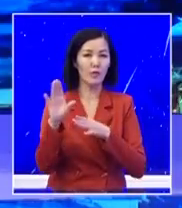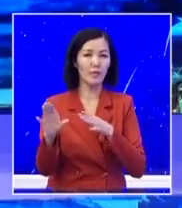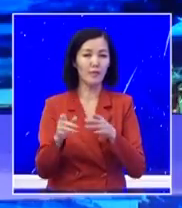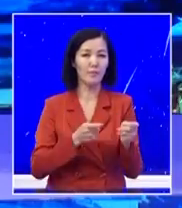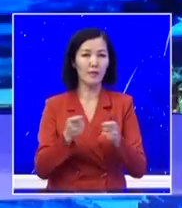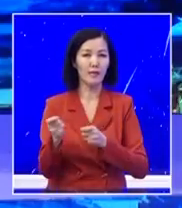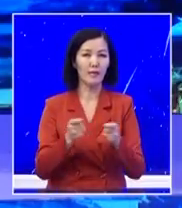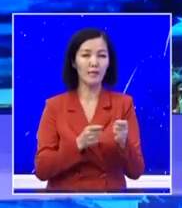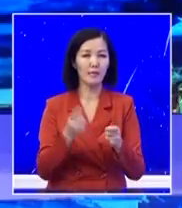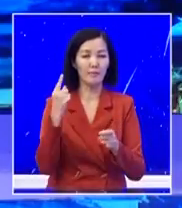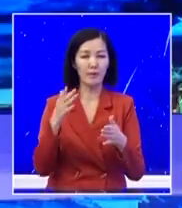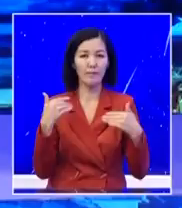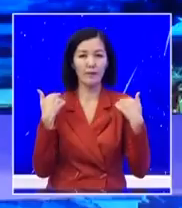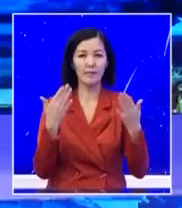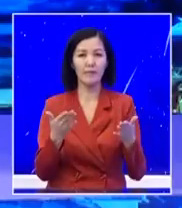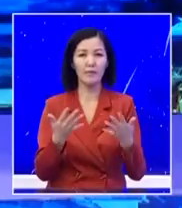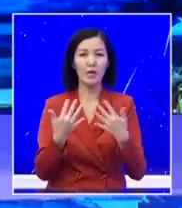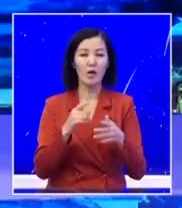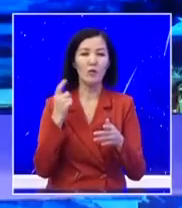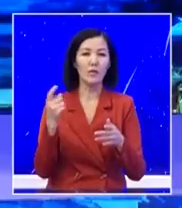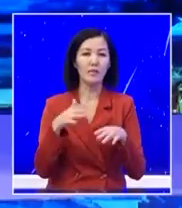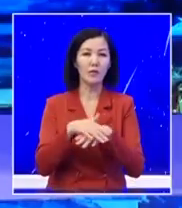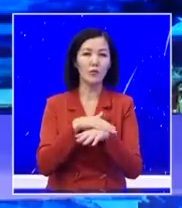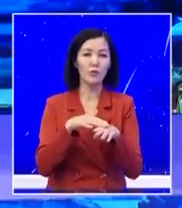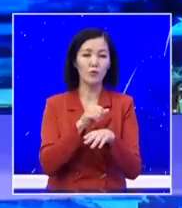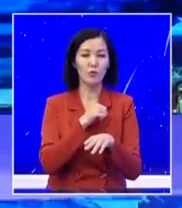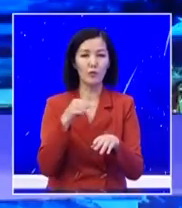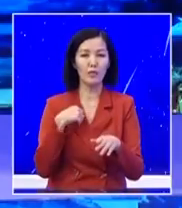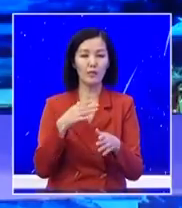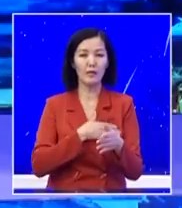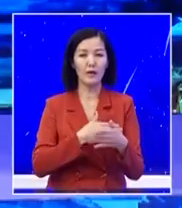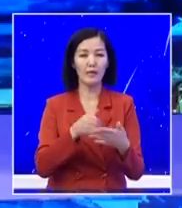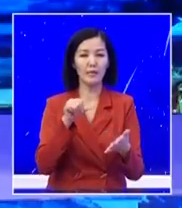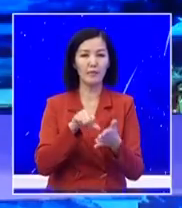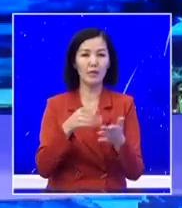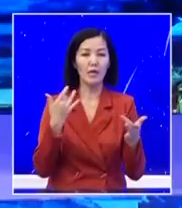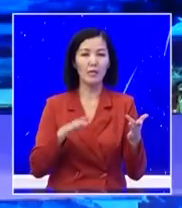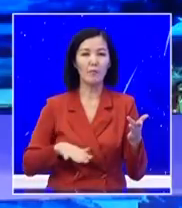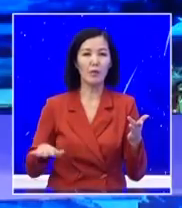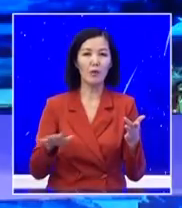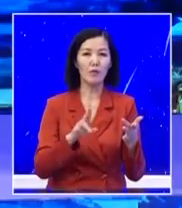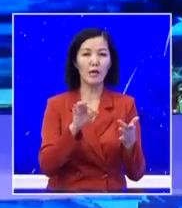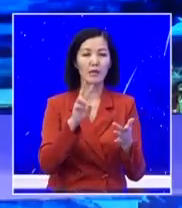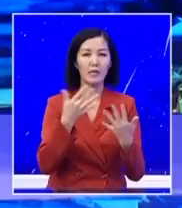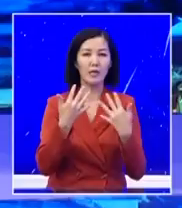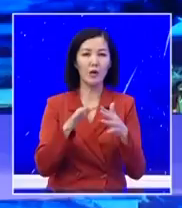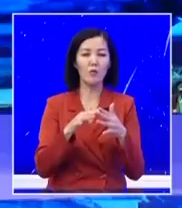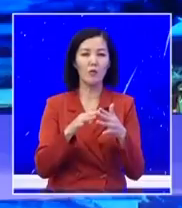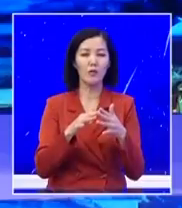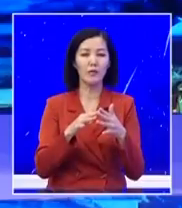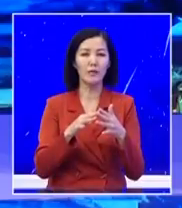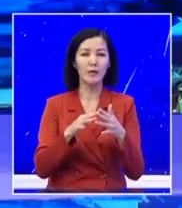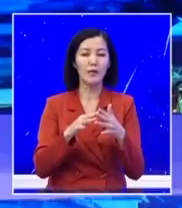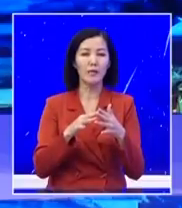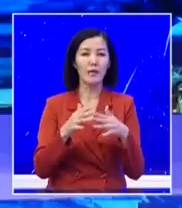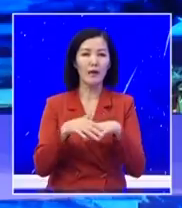Жергілікті биліктің осы бір бастамасын жекелеген ауыл тұрғындарды іліп әкетті. Жамбыл ауданына қарасты Ақтерек ауылы соның